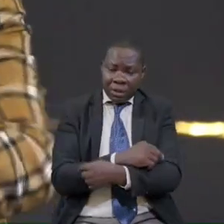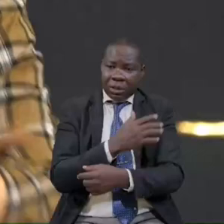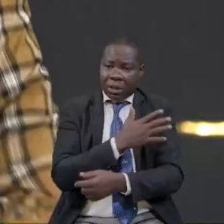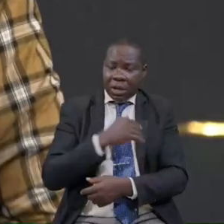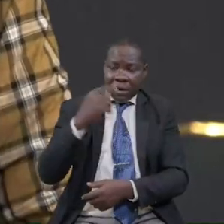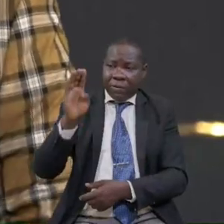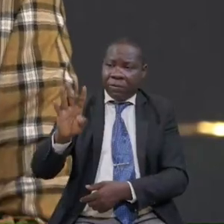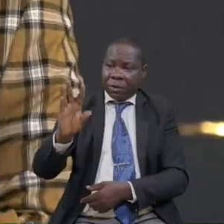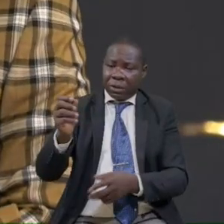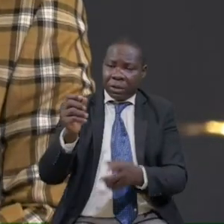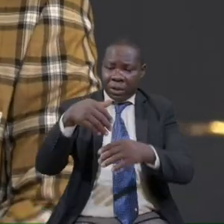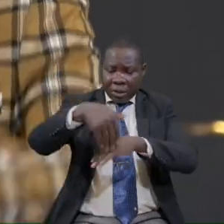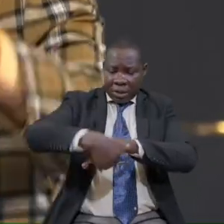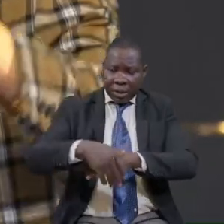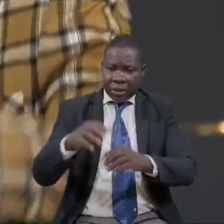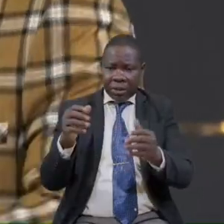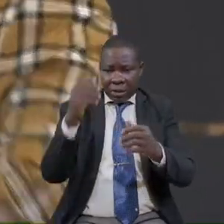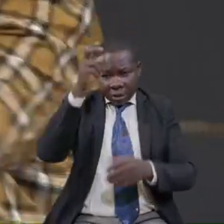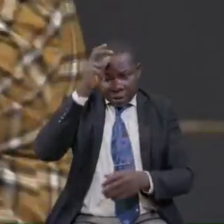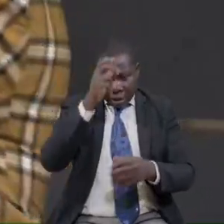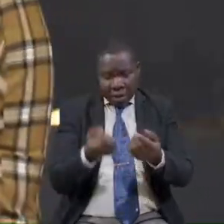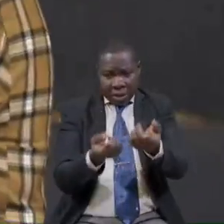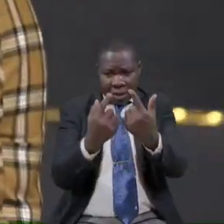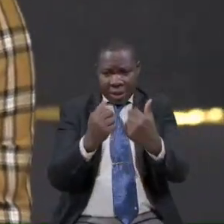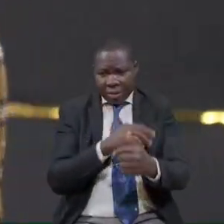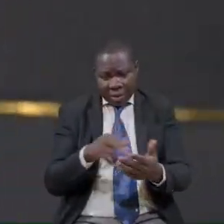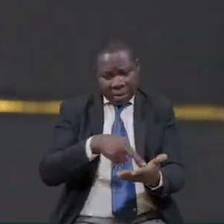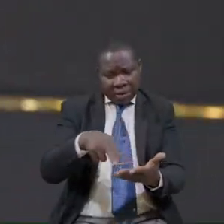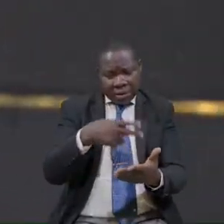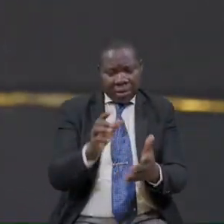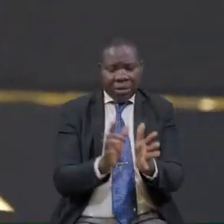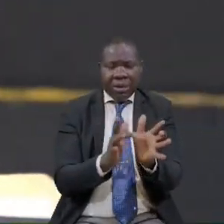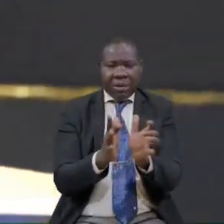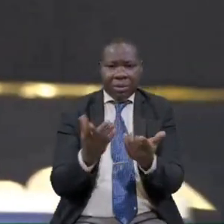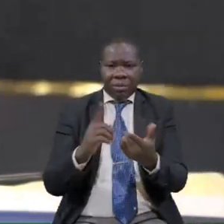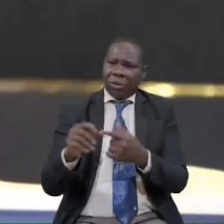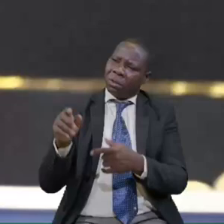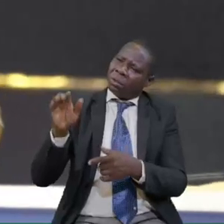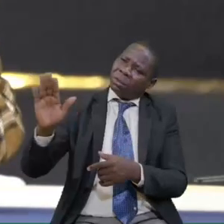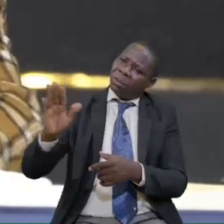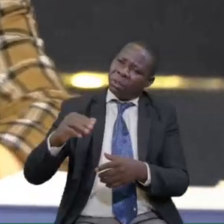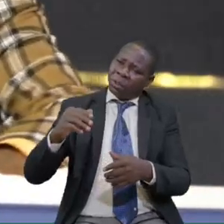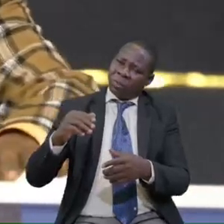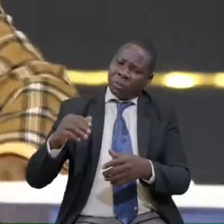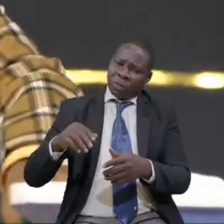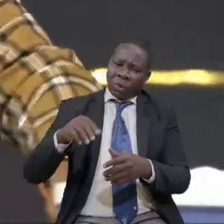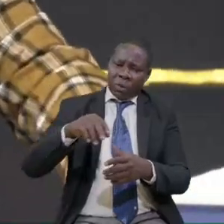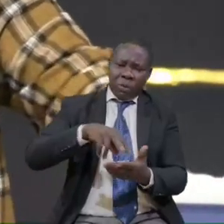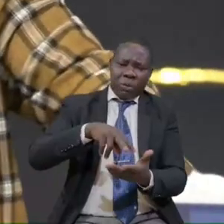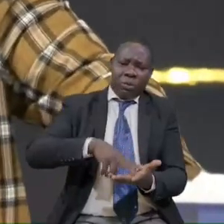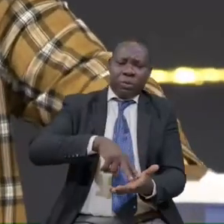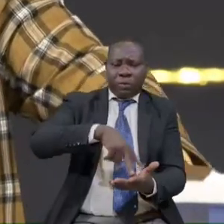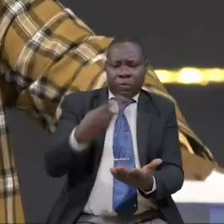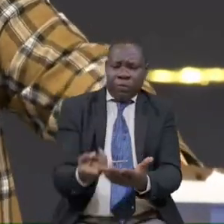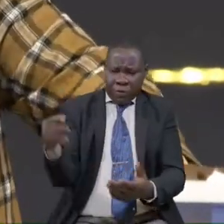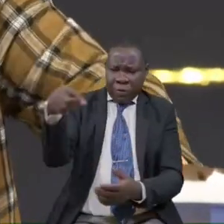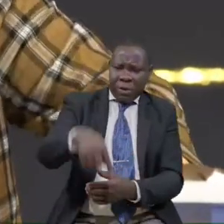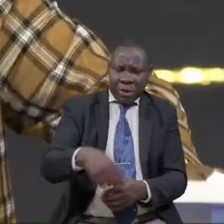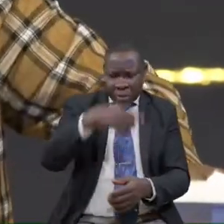l'a abordé et l'a cité la Bible. Dit que jette-toi par terre parce qu'il est